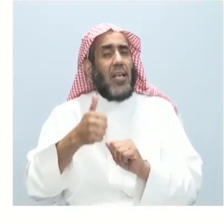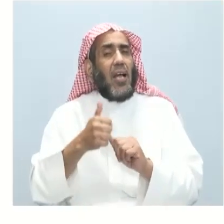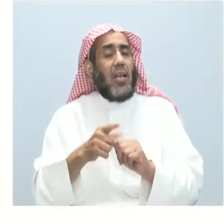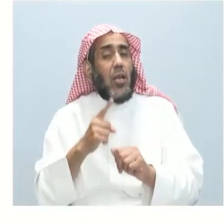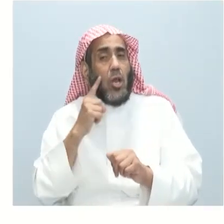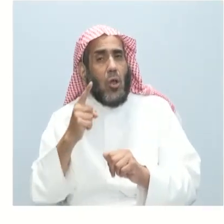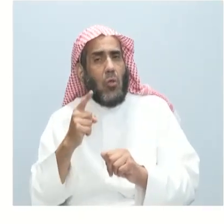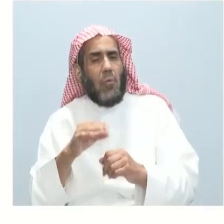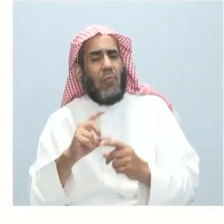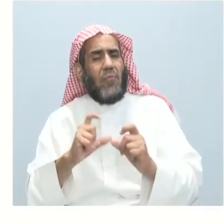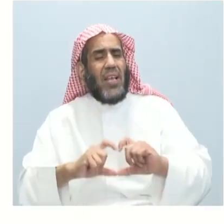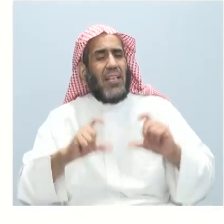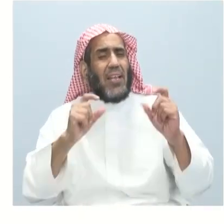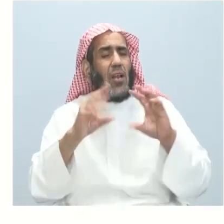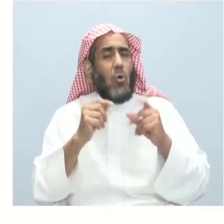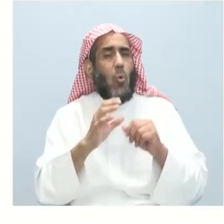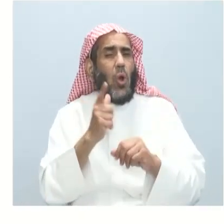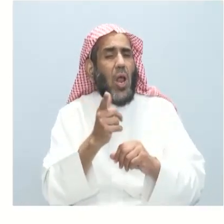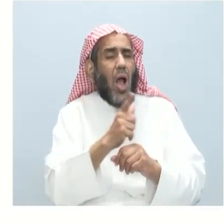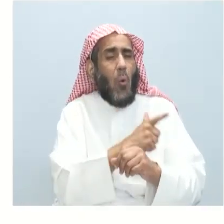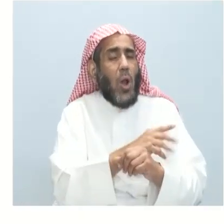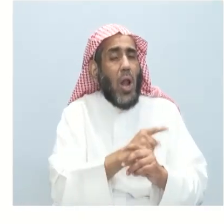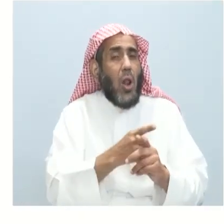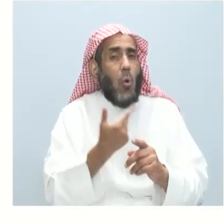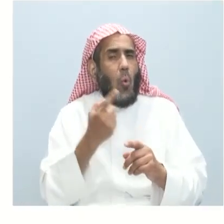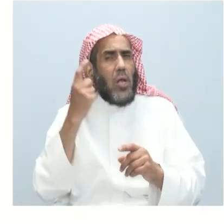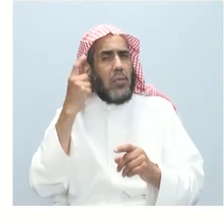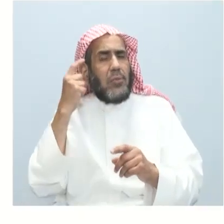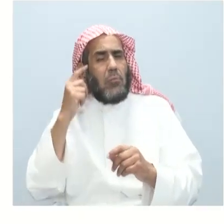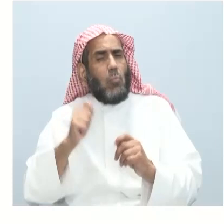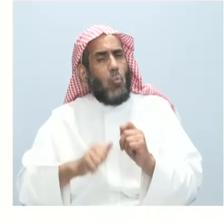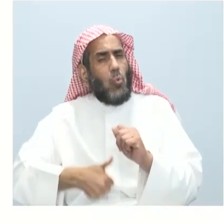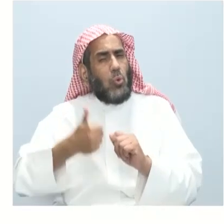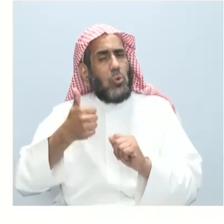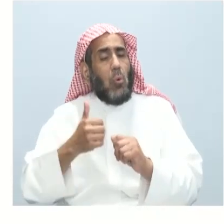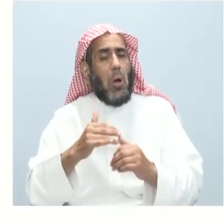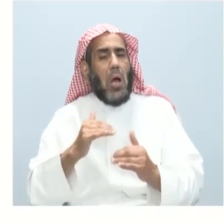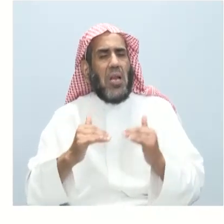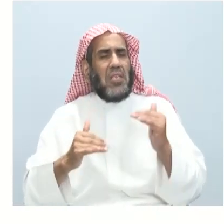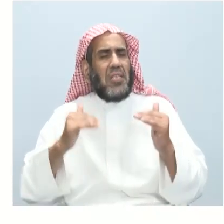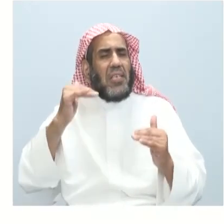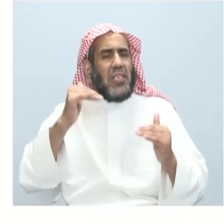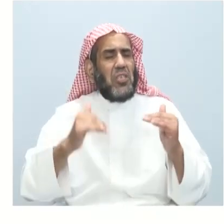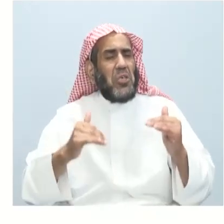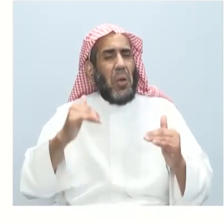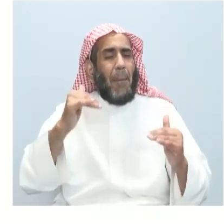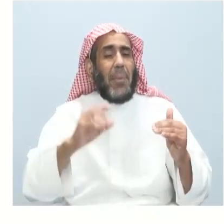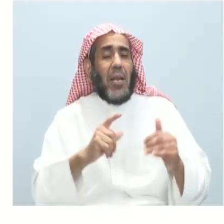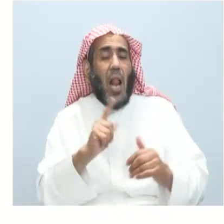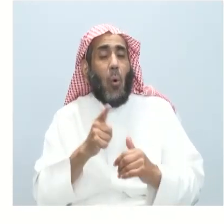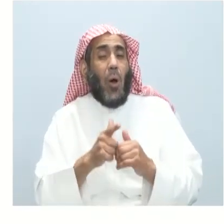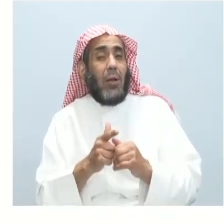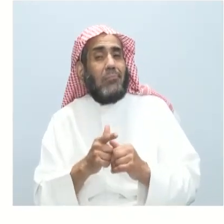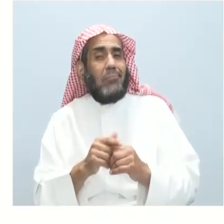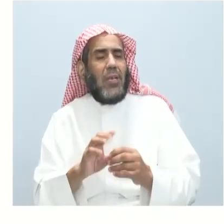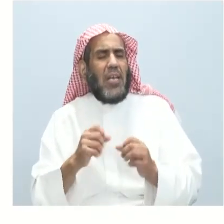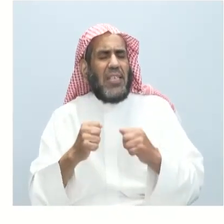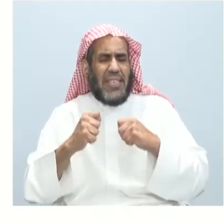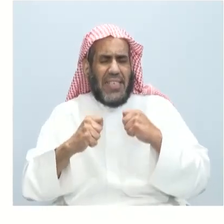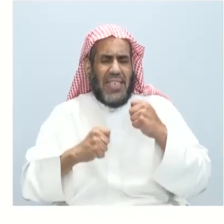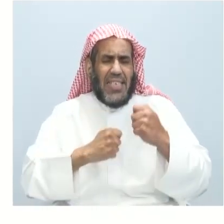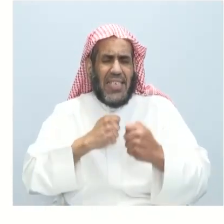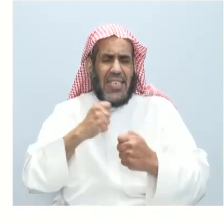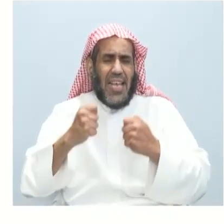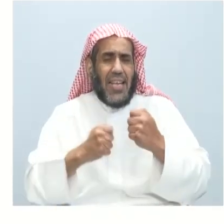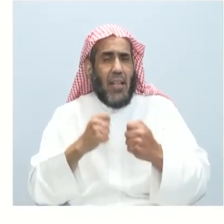ينظر في ادله كل قول وكانت عنده قدره على الترجيح بين بين الاقوال ليجتهد في